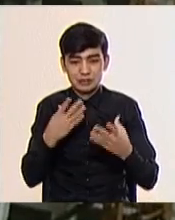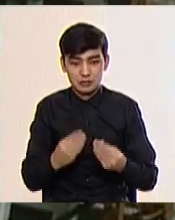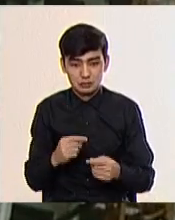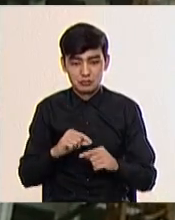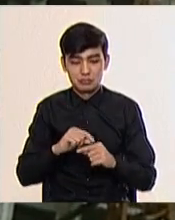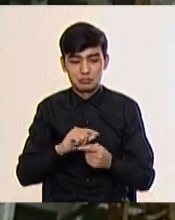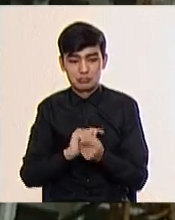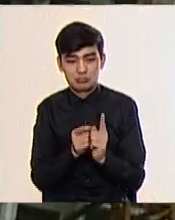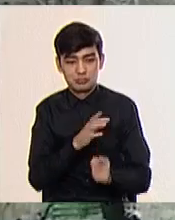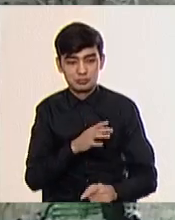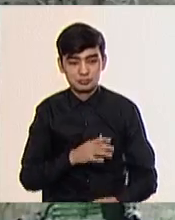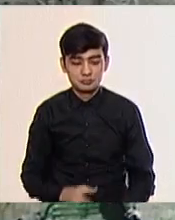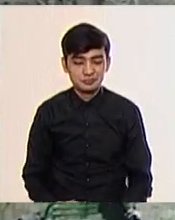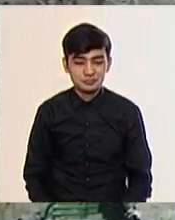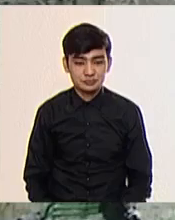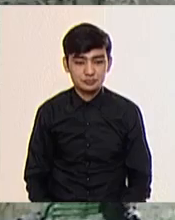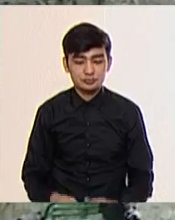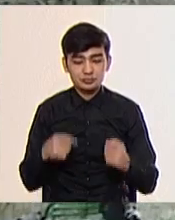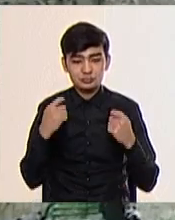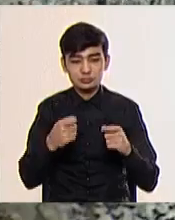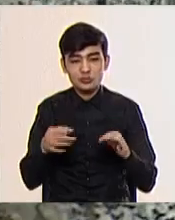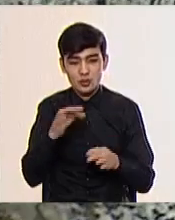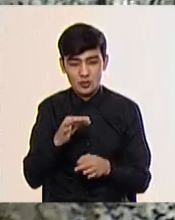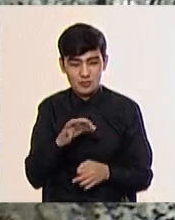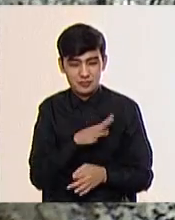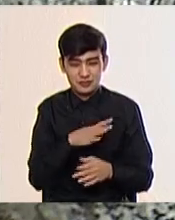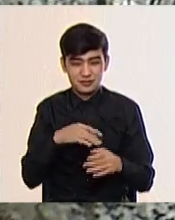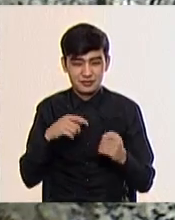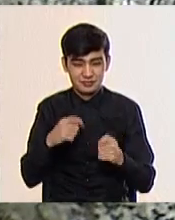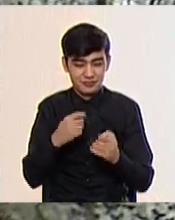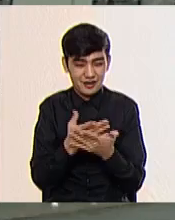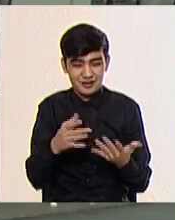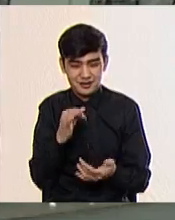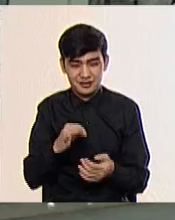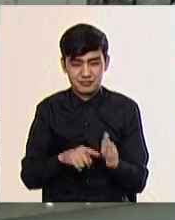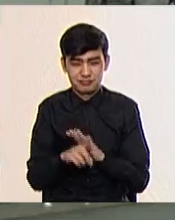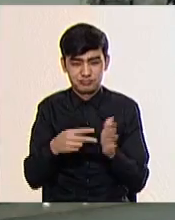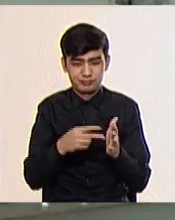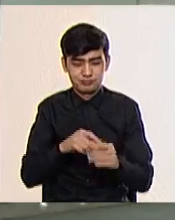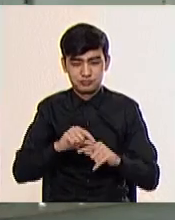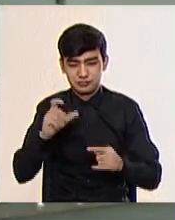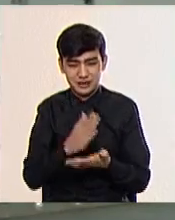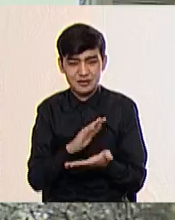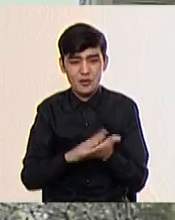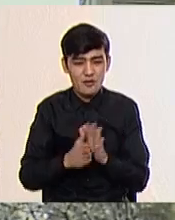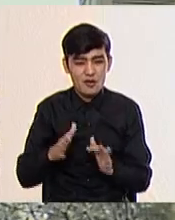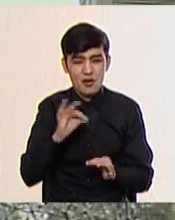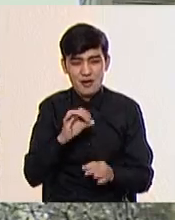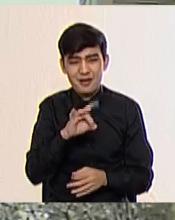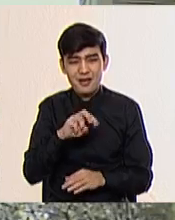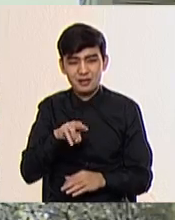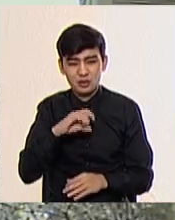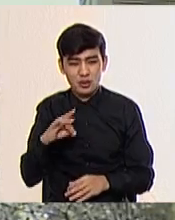день. Рынок недвижимости продолжает штормить. Нестабильность цен приводит к срыву сделок. Это не нравится и самим